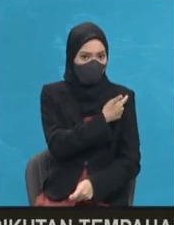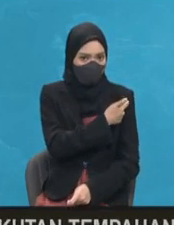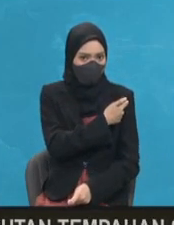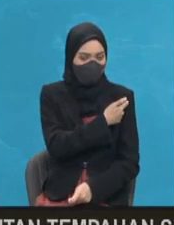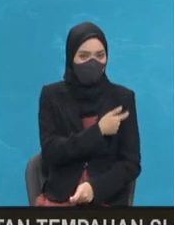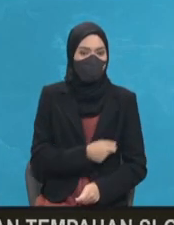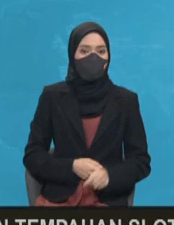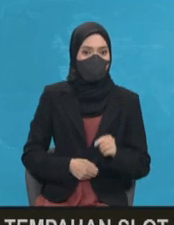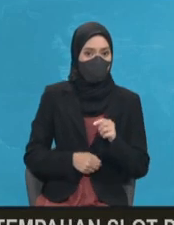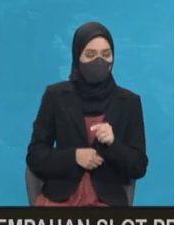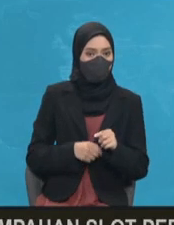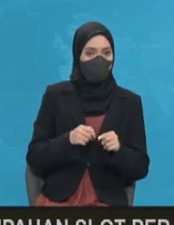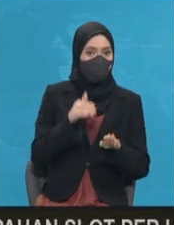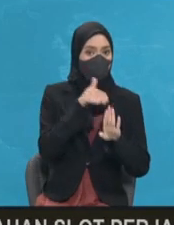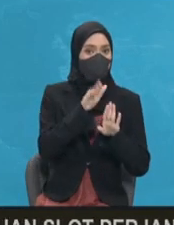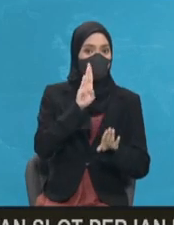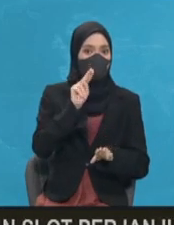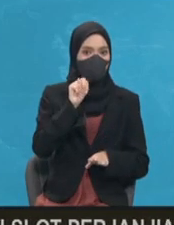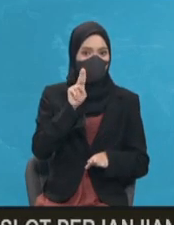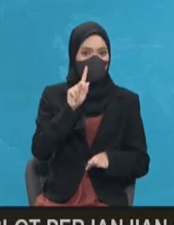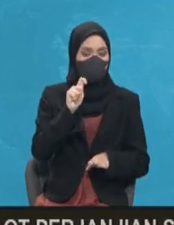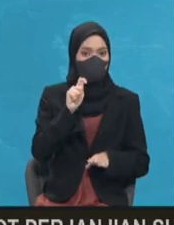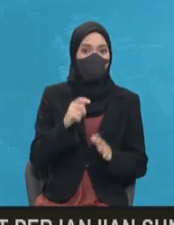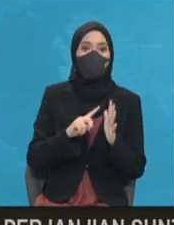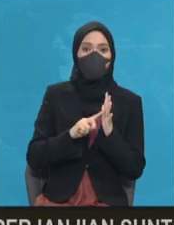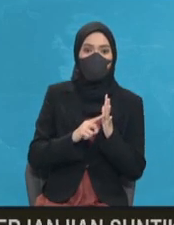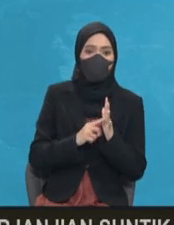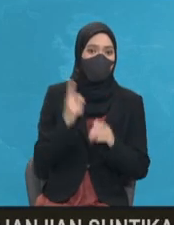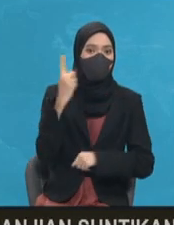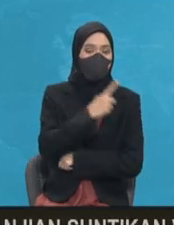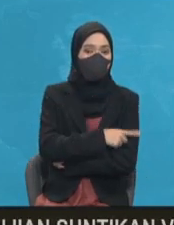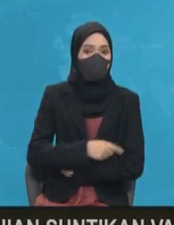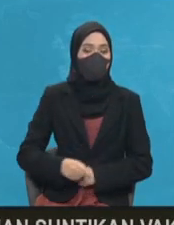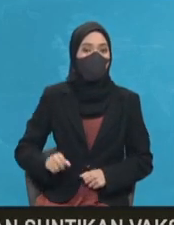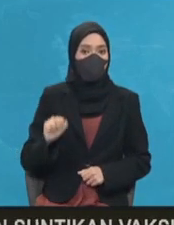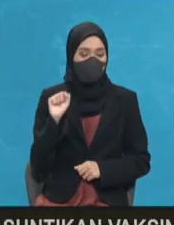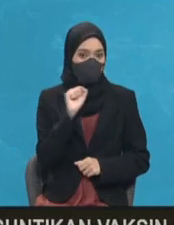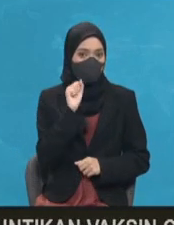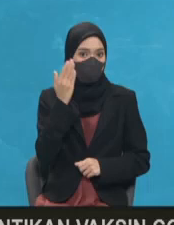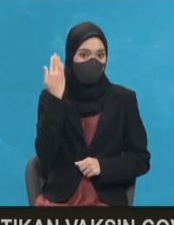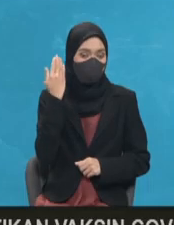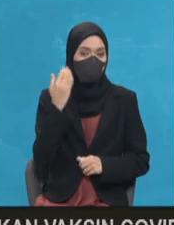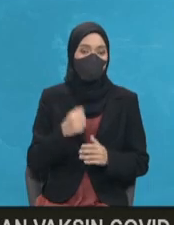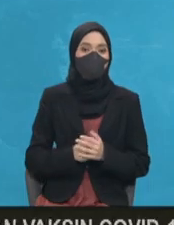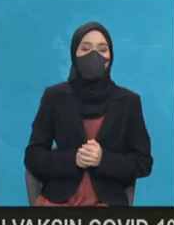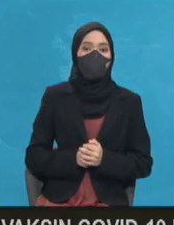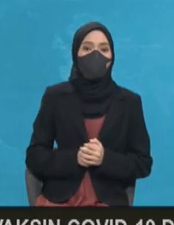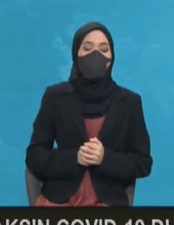Baekhyun nasi Juli emas Bunut telah mula beroperasi pada Selasa 17 Agustus 2017